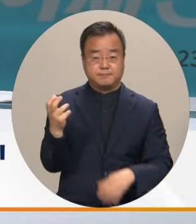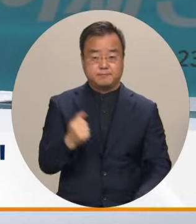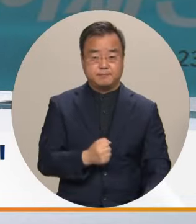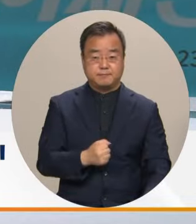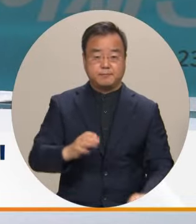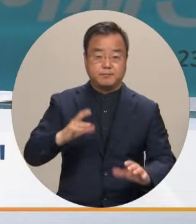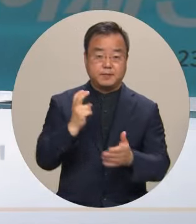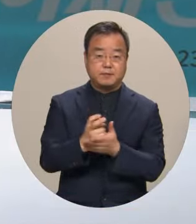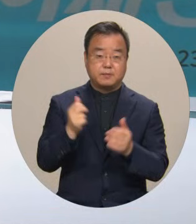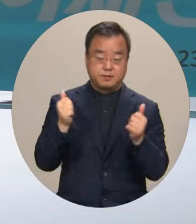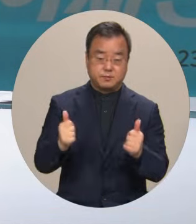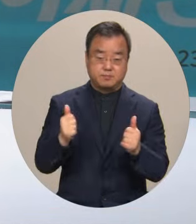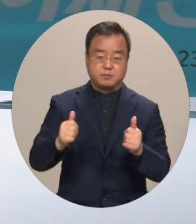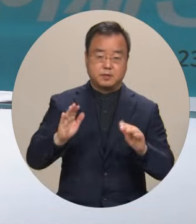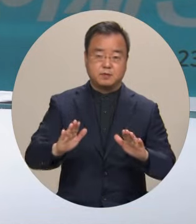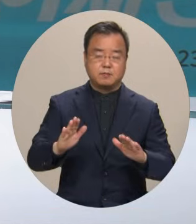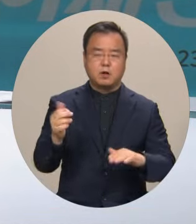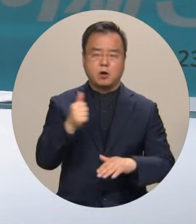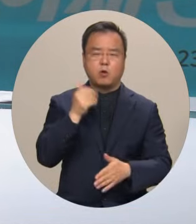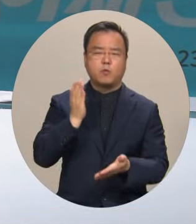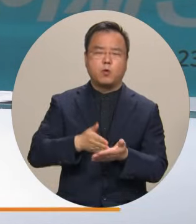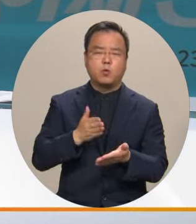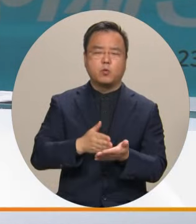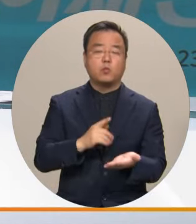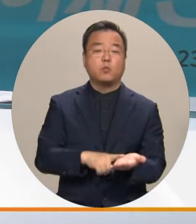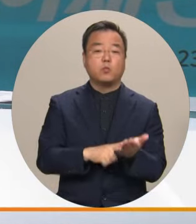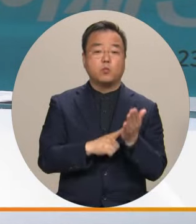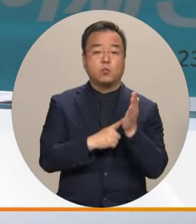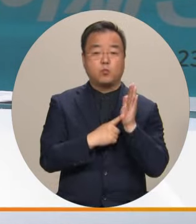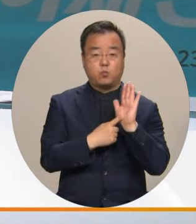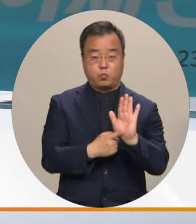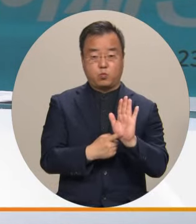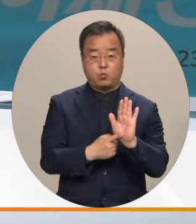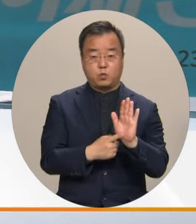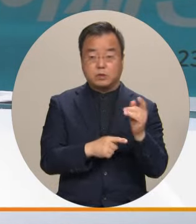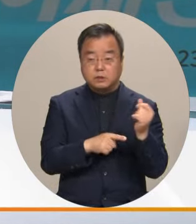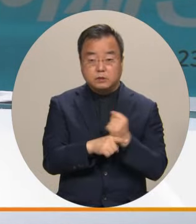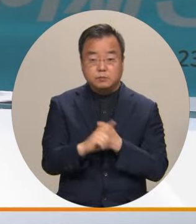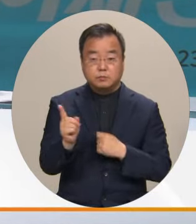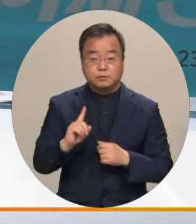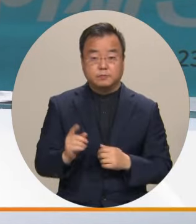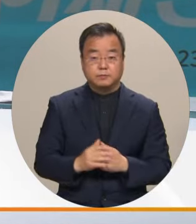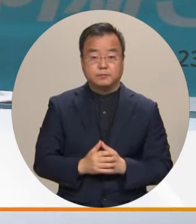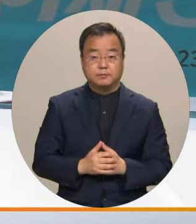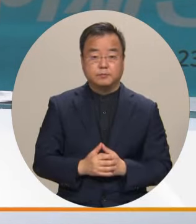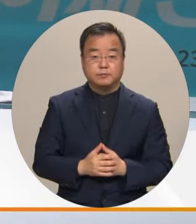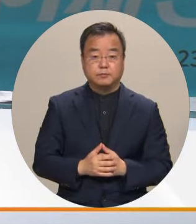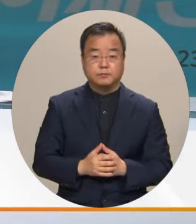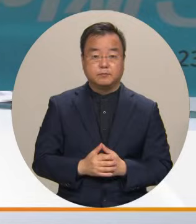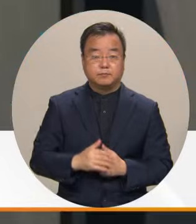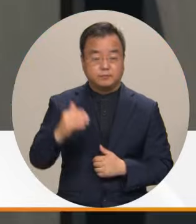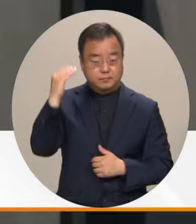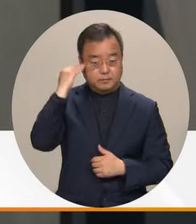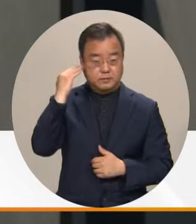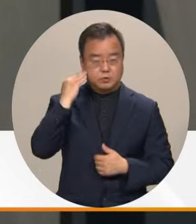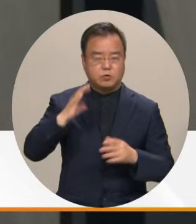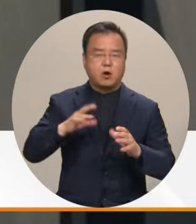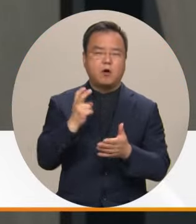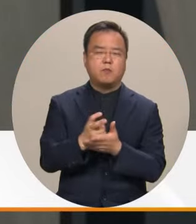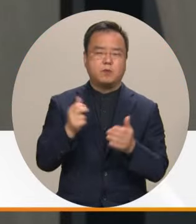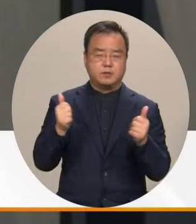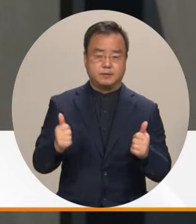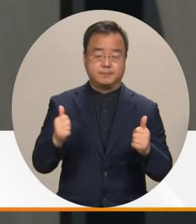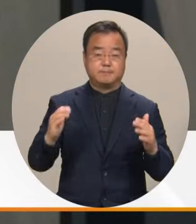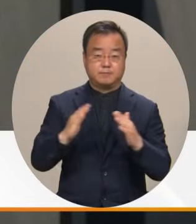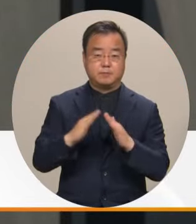재판소는 이번심리를공개했습니다. 이것은무엇을의미하는가? 예.우리헌법재판소